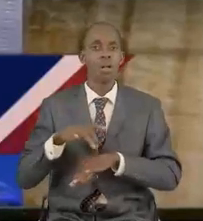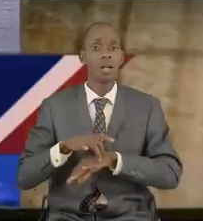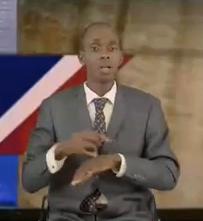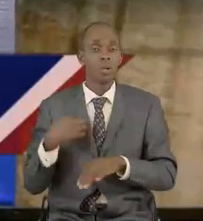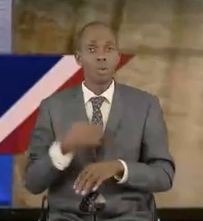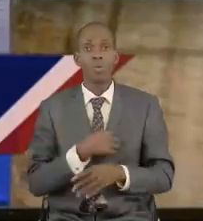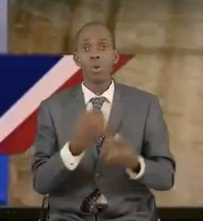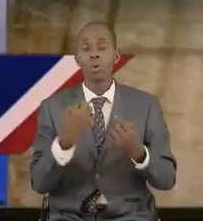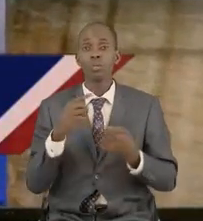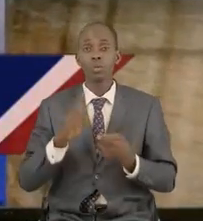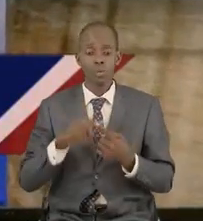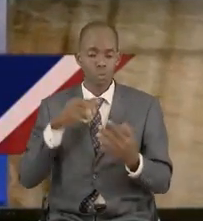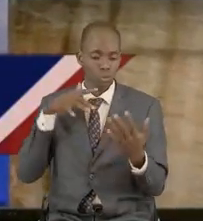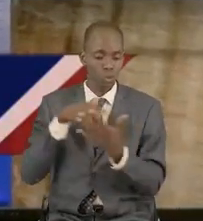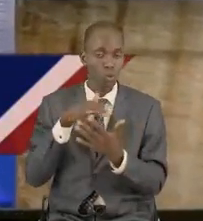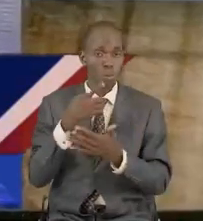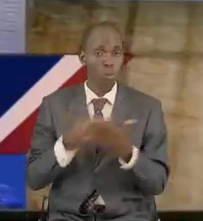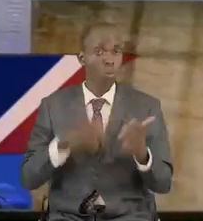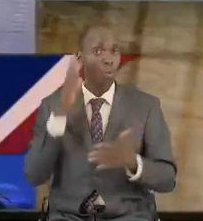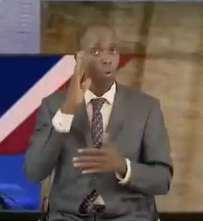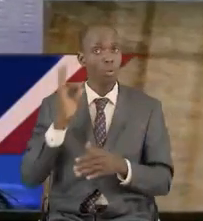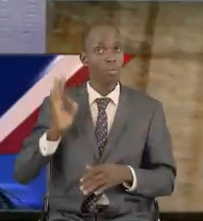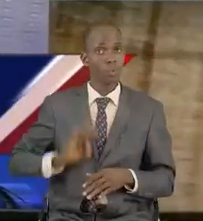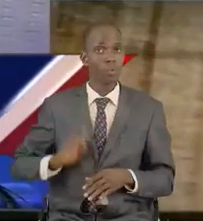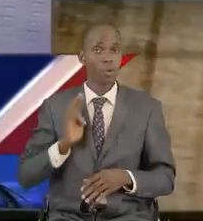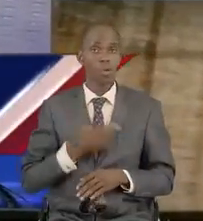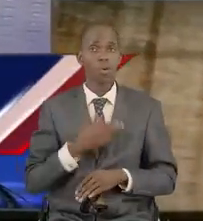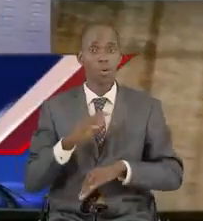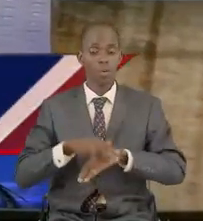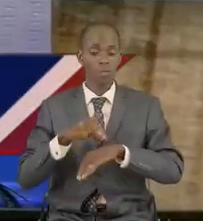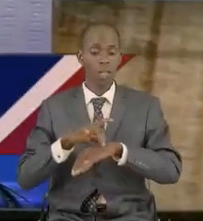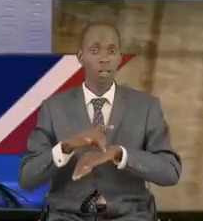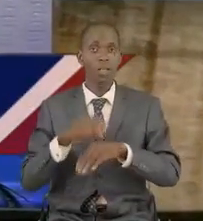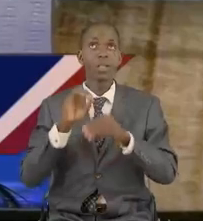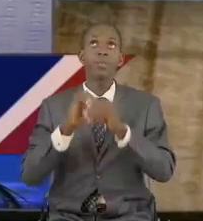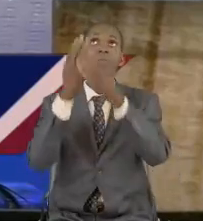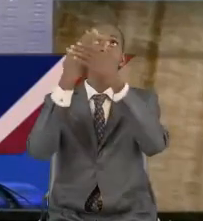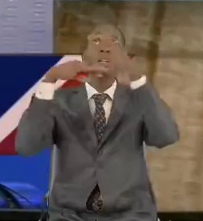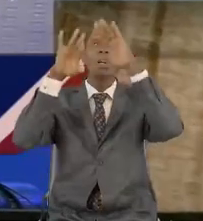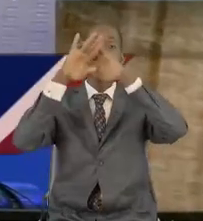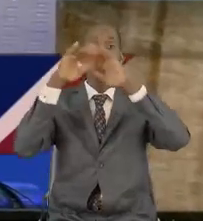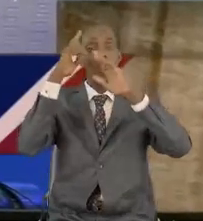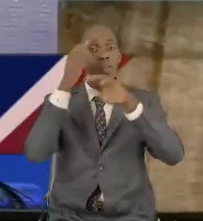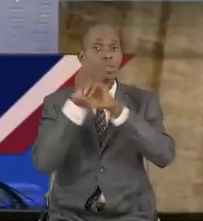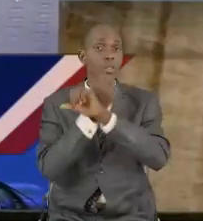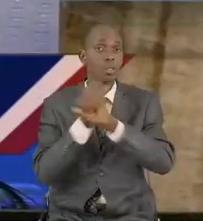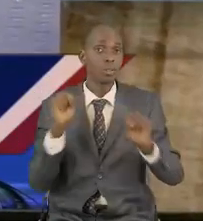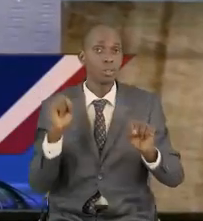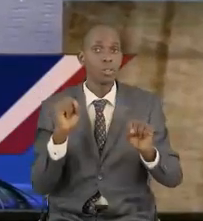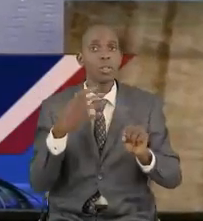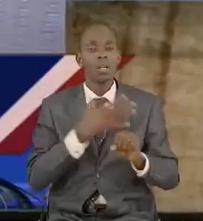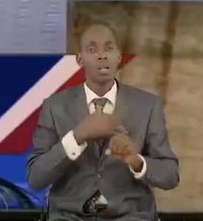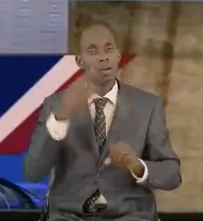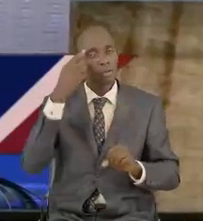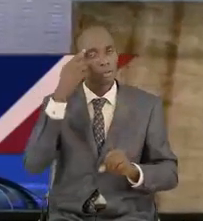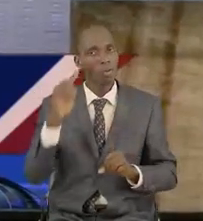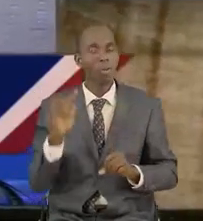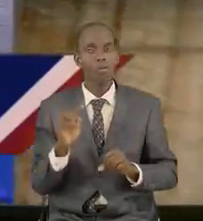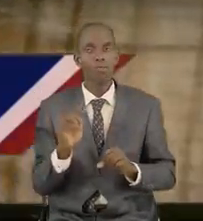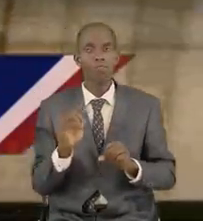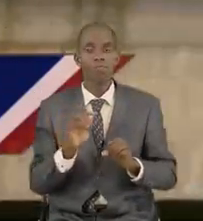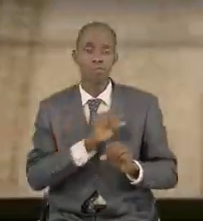sommes venus étudier ce qui va nous profiter ce qui va ce qui sera un profit pour nous sur terre et pour eux au ciel pour